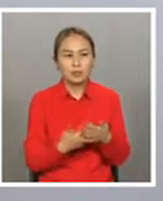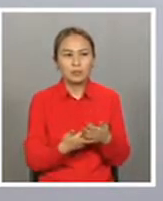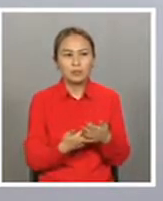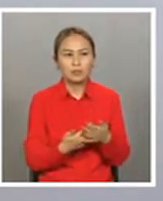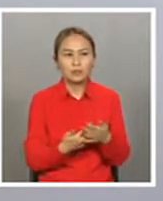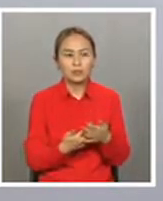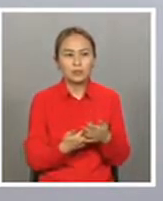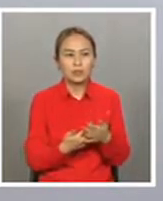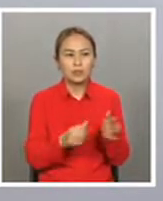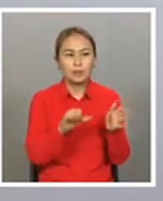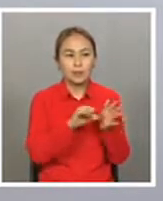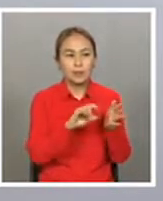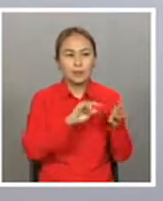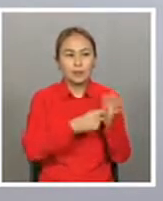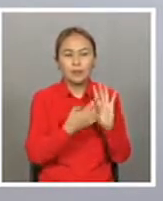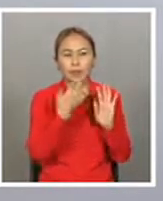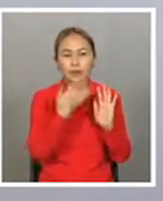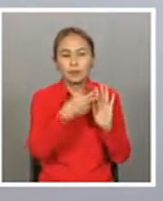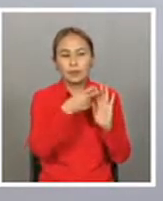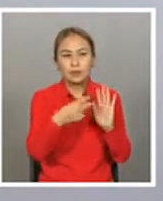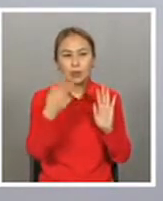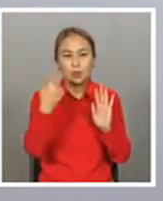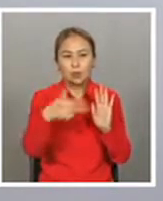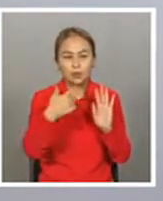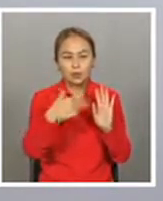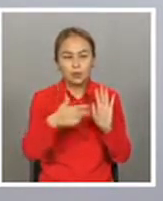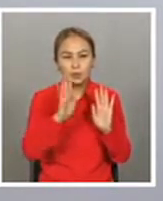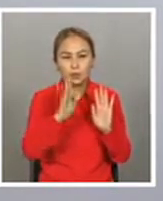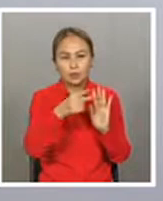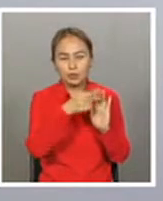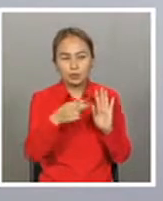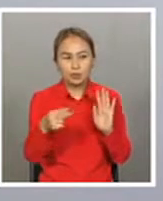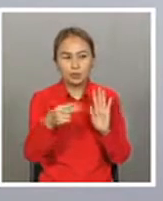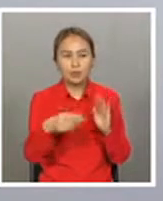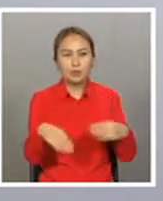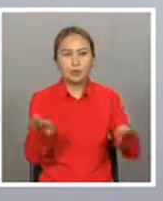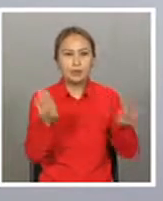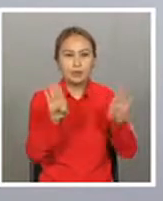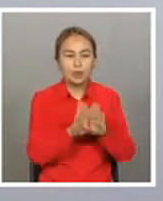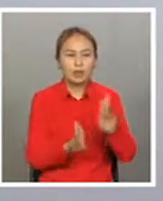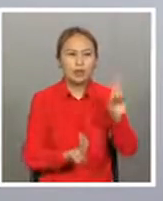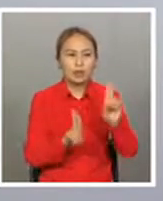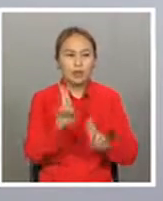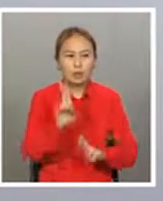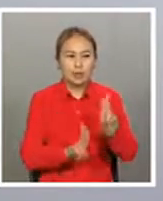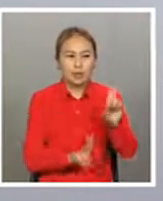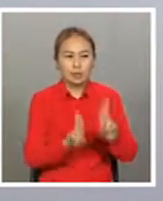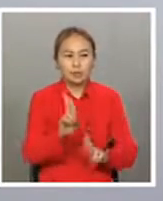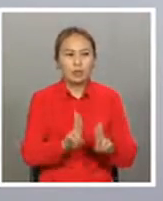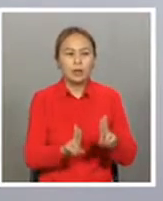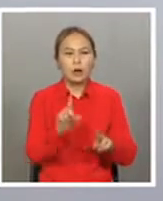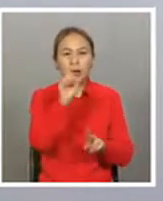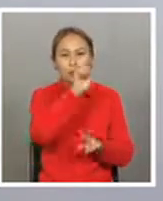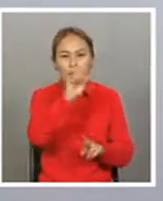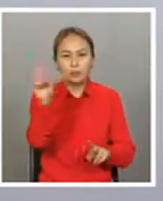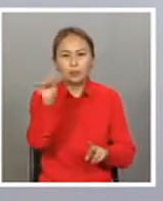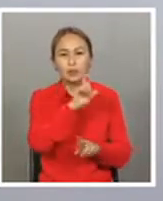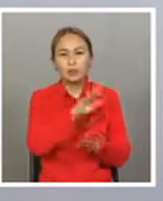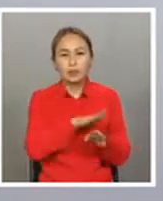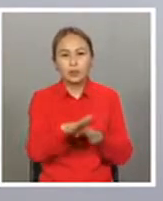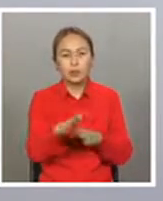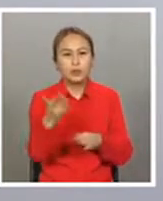айттық, 6 мен 5-тің көбейтінісі 30-ға тең болса, дәл осы амалды алымымен де орындауымыз